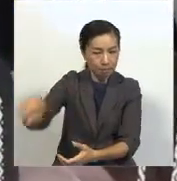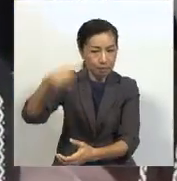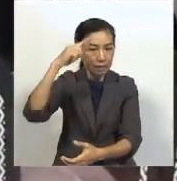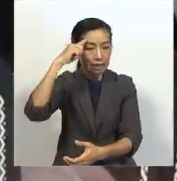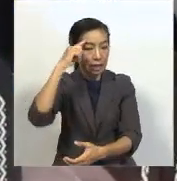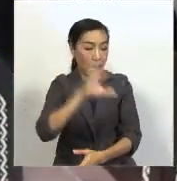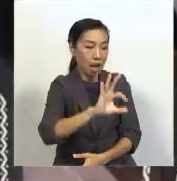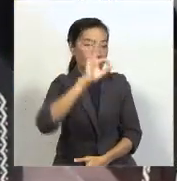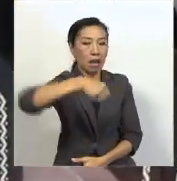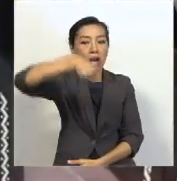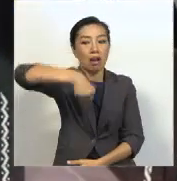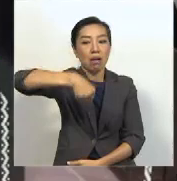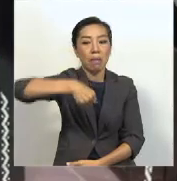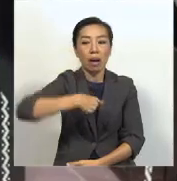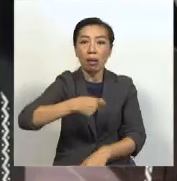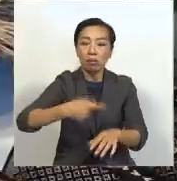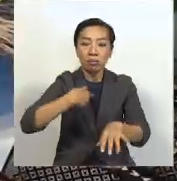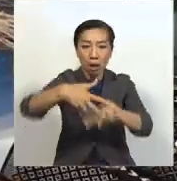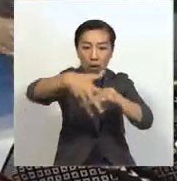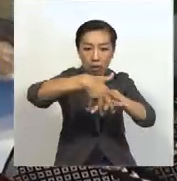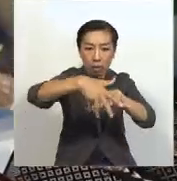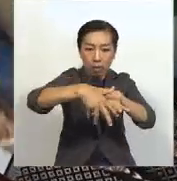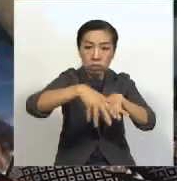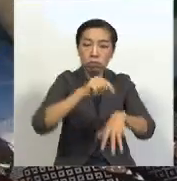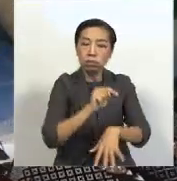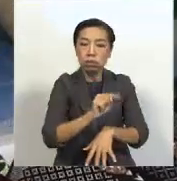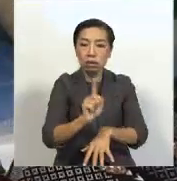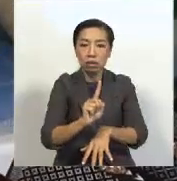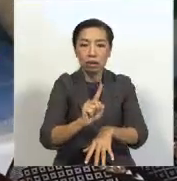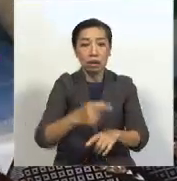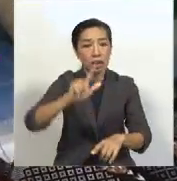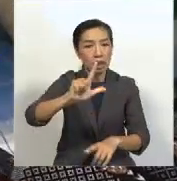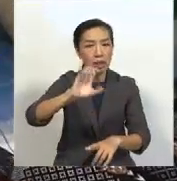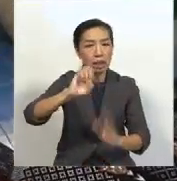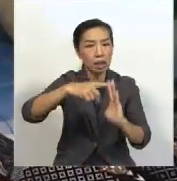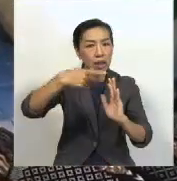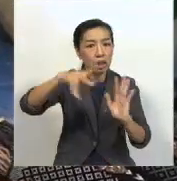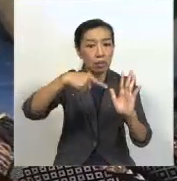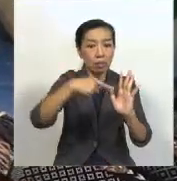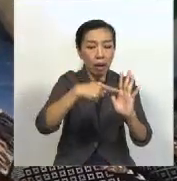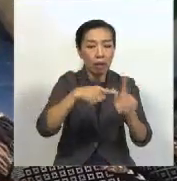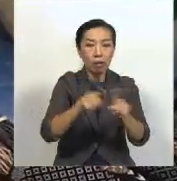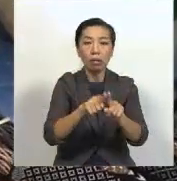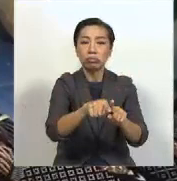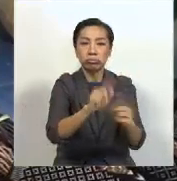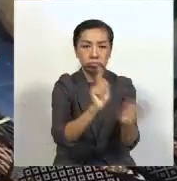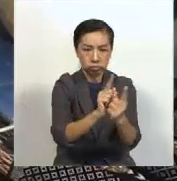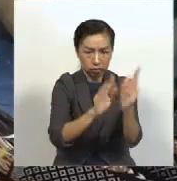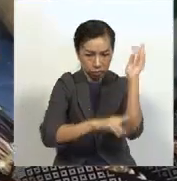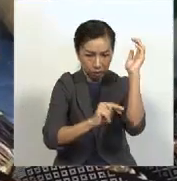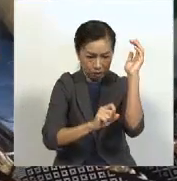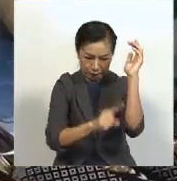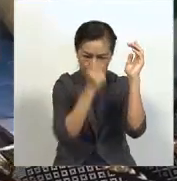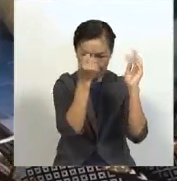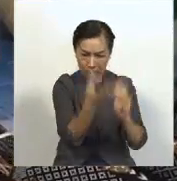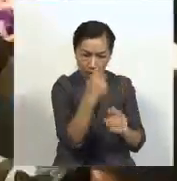พาวซึ่งเป็นเครื่องจักสานจากย่านลิพาวพืชตระกูลเฟิร์นที่พบเห็นได้มากในจังหวัดนครศรีธรรมราชเป็นของ